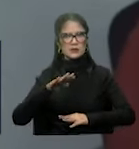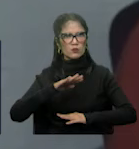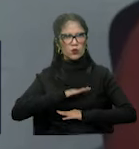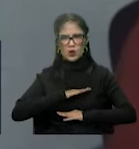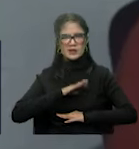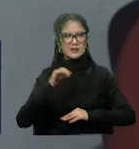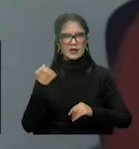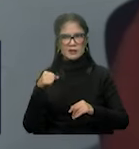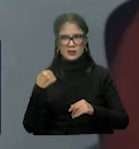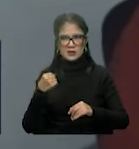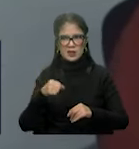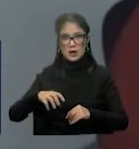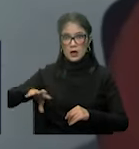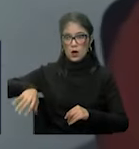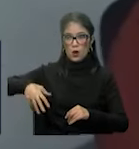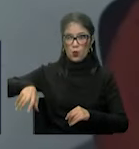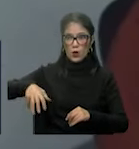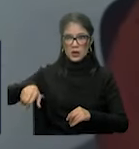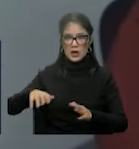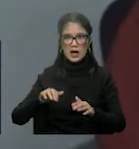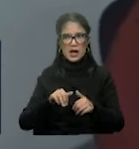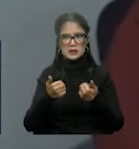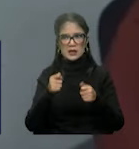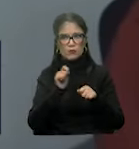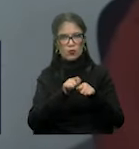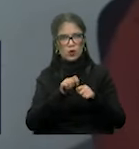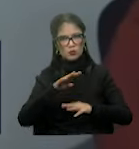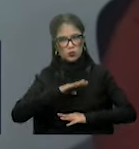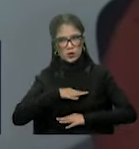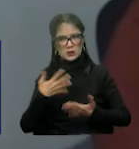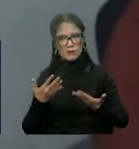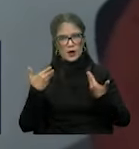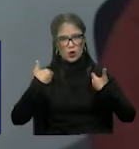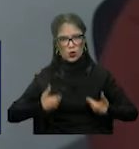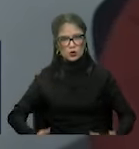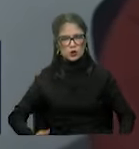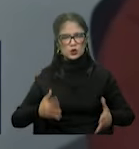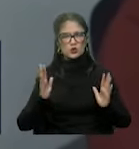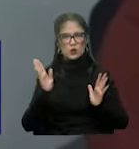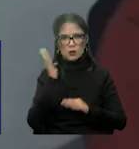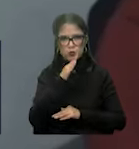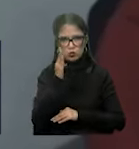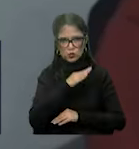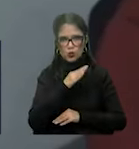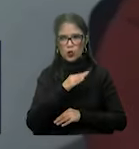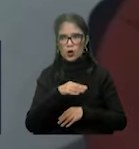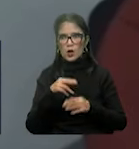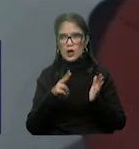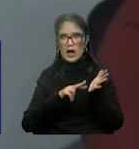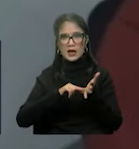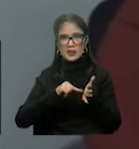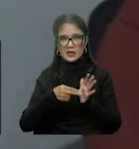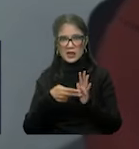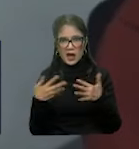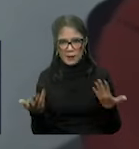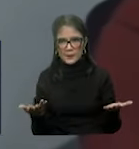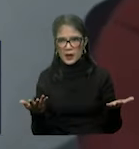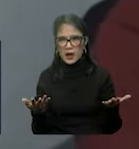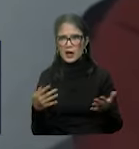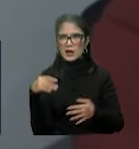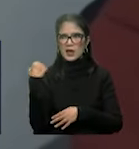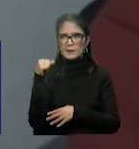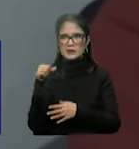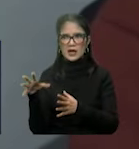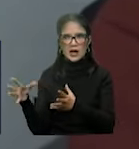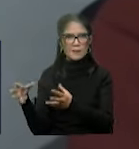harapan daripada keluarga dan masyarakat karena kondisi jenazah sudah membusuk. Artinya tidak mungkin kita bisa mendapatkan